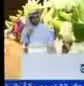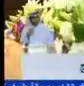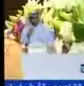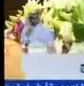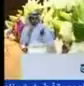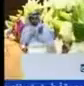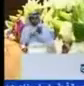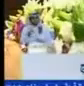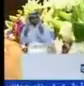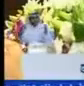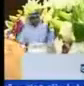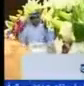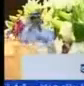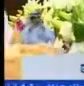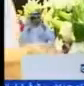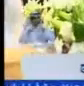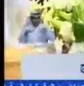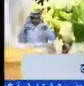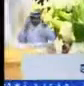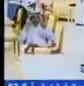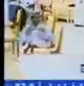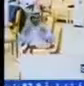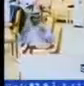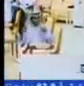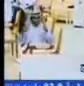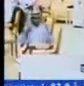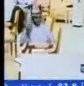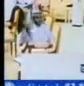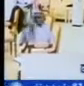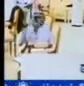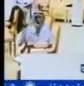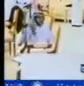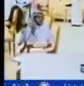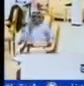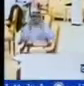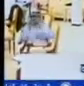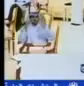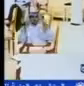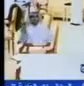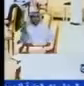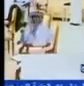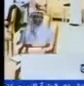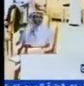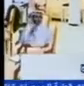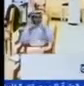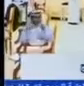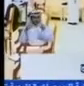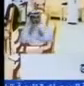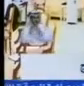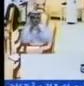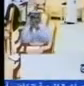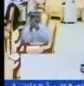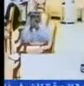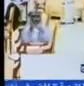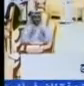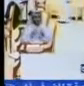نصادق عليها نهاية الاجتماع اليوم. اتفقنا كلنا على موضوعين رئيسيين اللي هو الأمن الخليجي